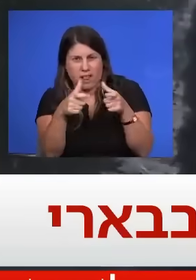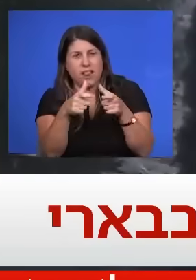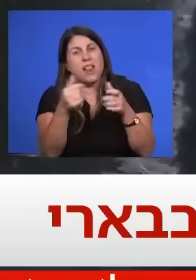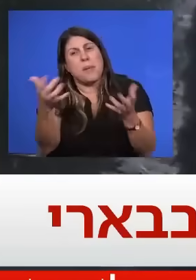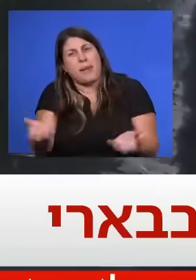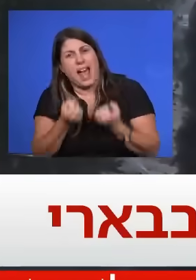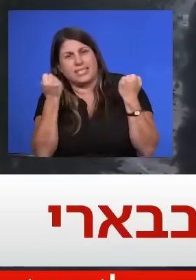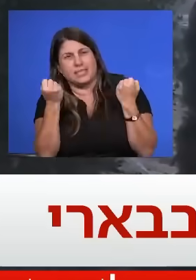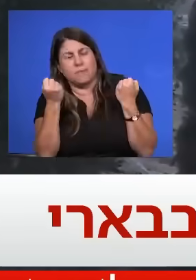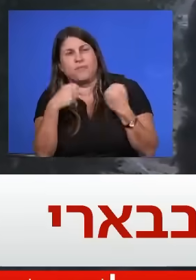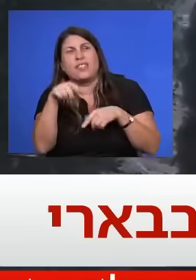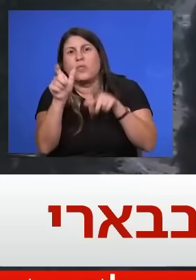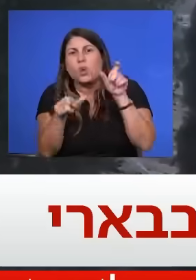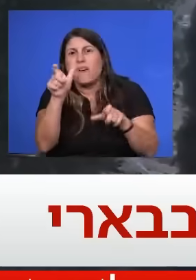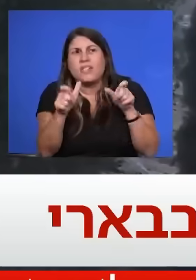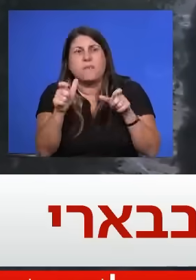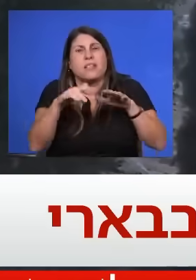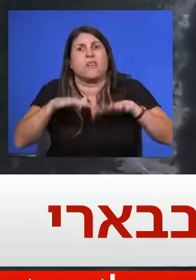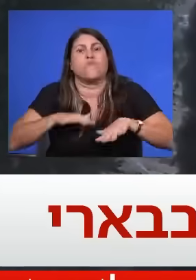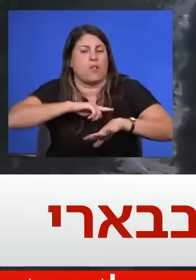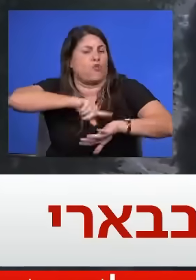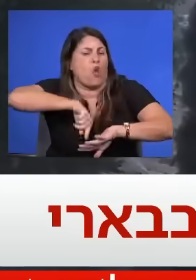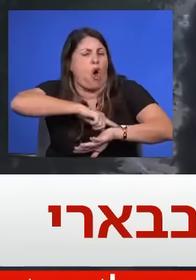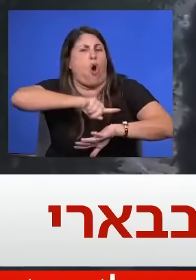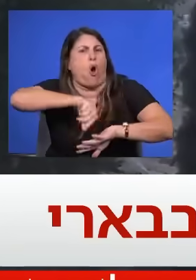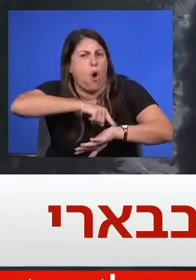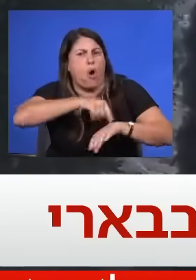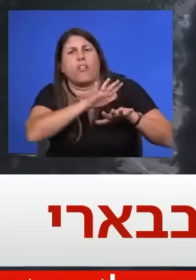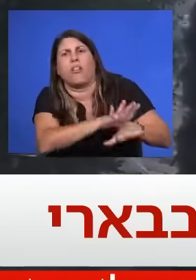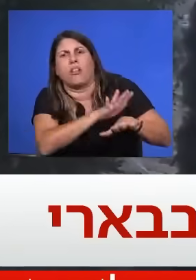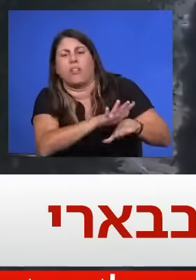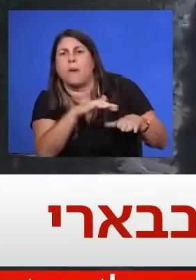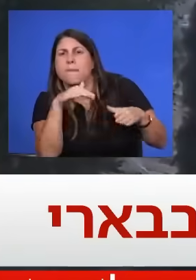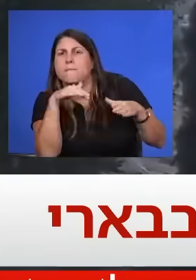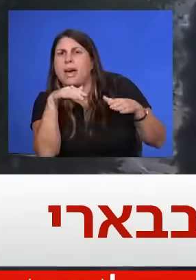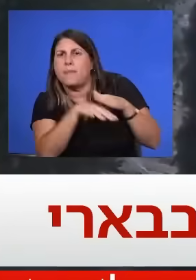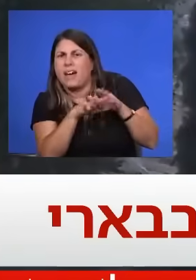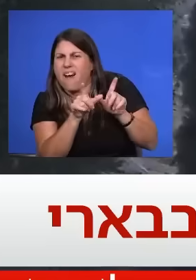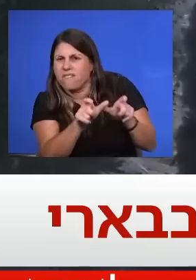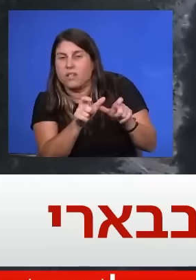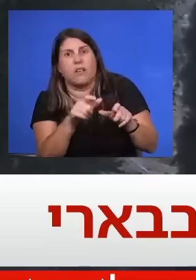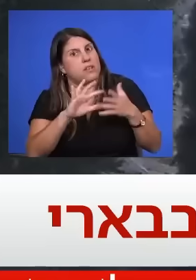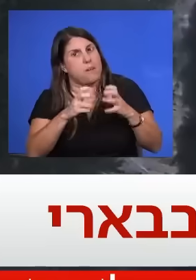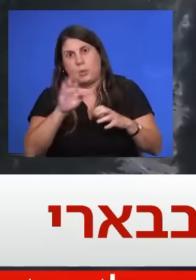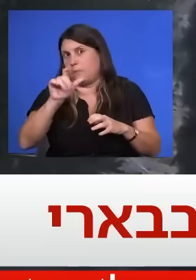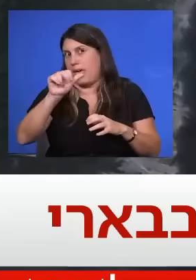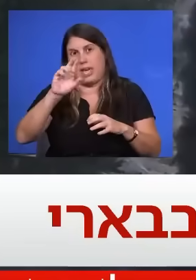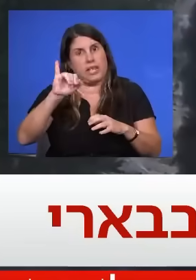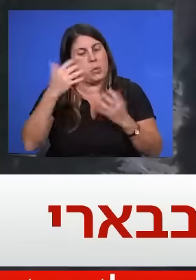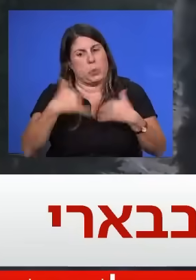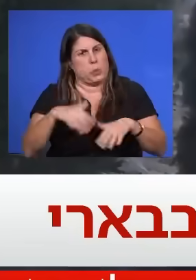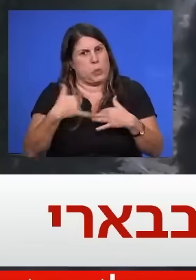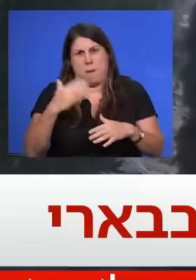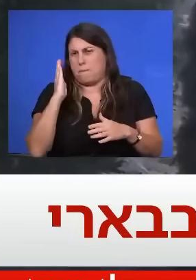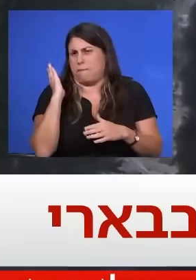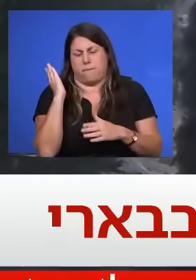התושבים שישבו שעות ארוכות בתוך המרחבים המוגנים. נזכיר, קיבוץ בערי ספג מכה קשה מאוד, 108